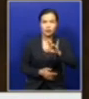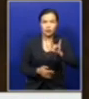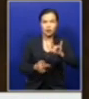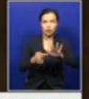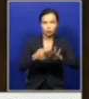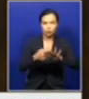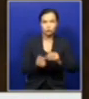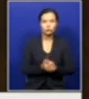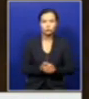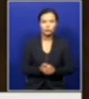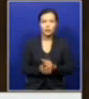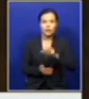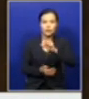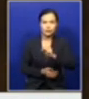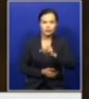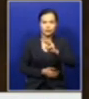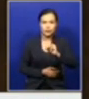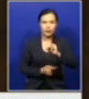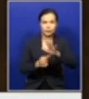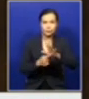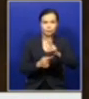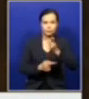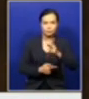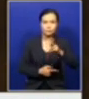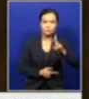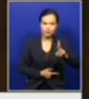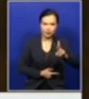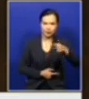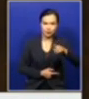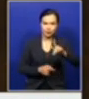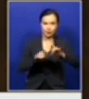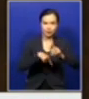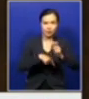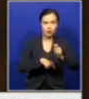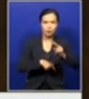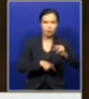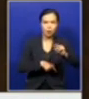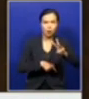แล้วก็คุณสมัครป้องวงนะครับต่อไปเชิญคุณสุชาติครับ10